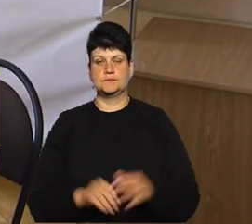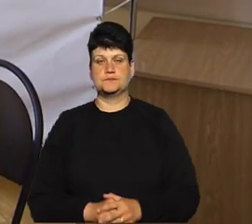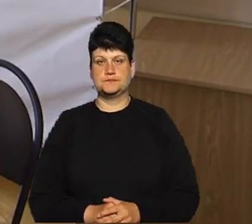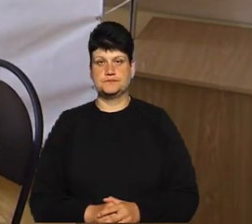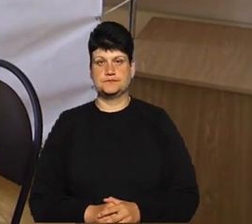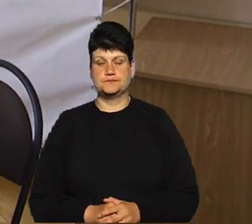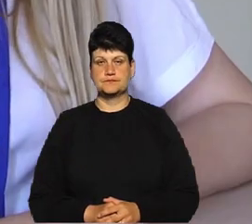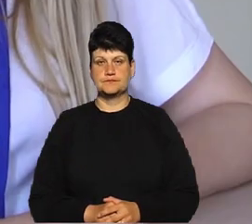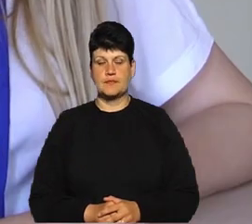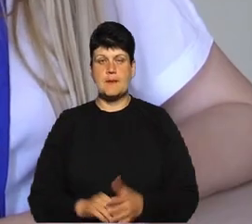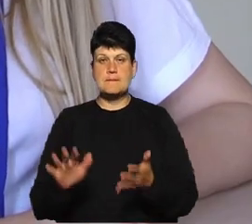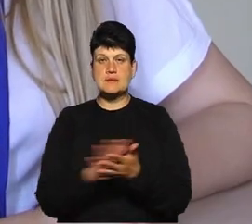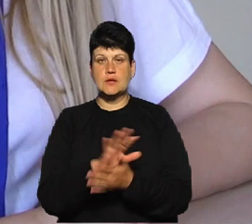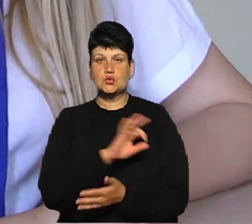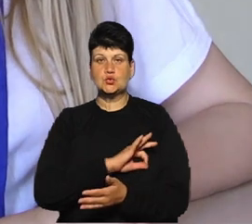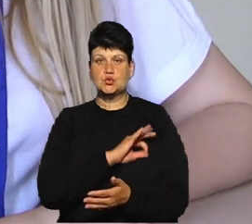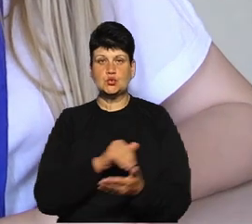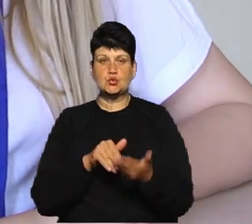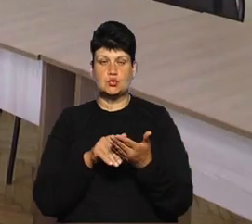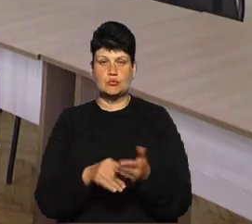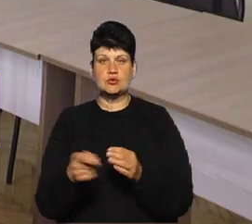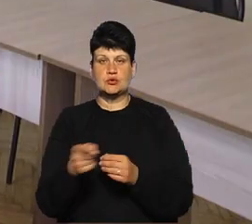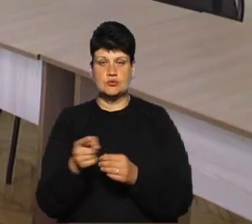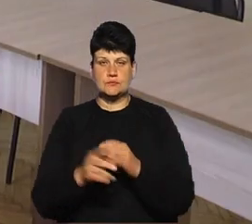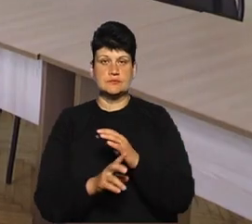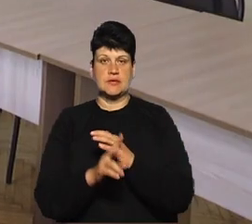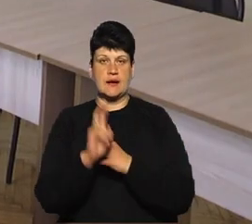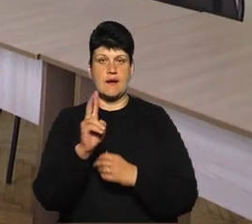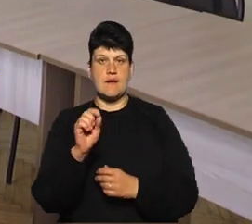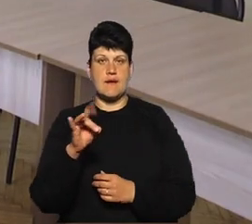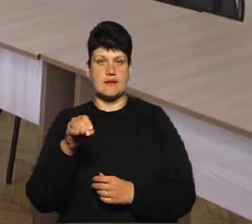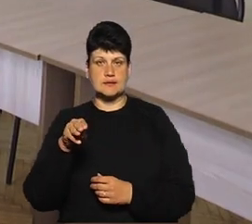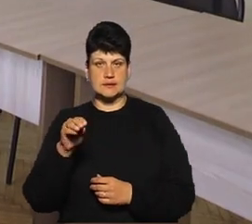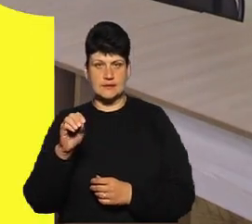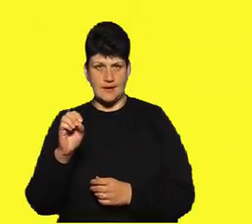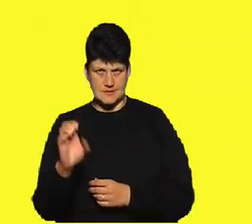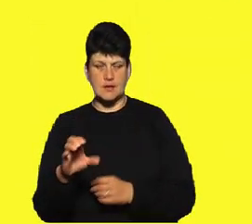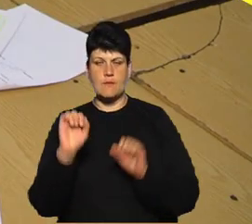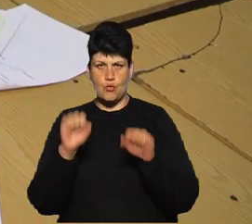Безоплатну юридичну допомогу в тернопільському Карітасі можуть отримати переселенці.